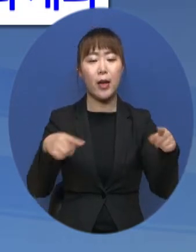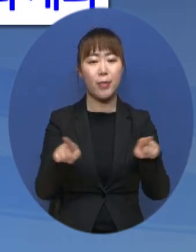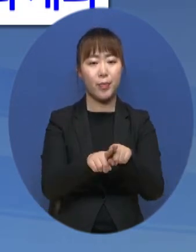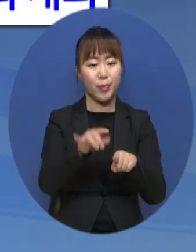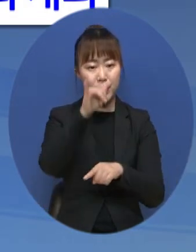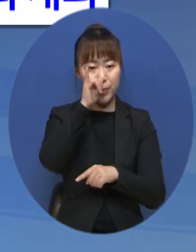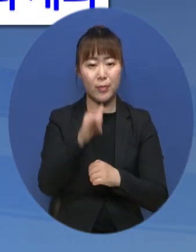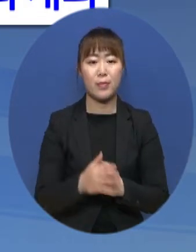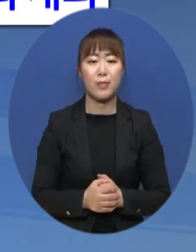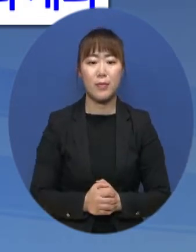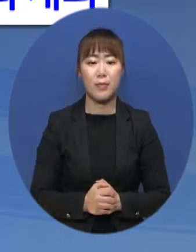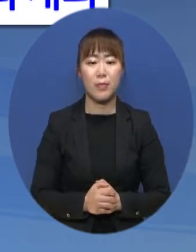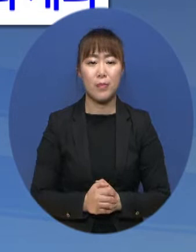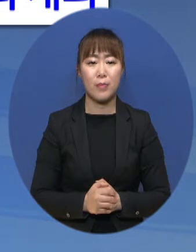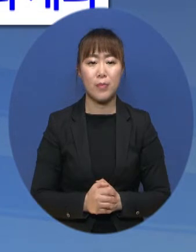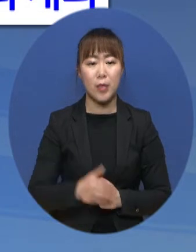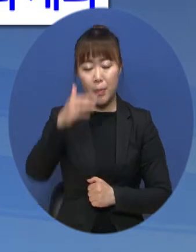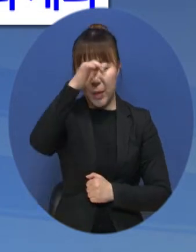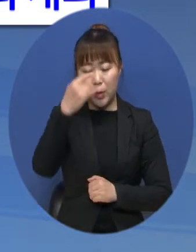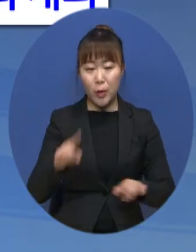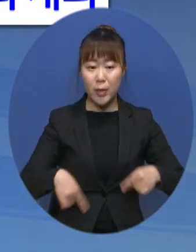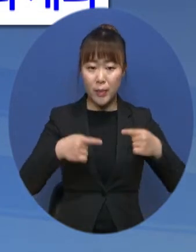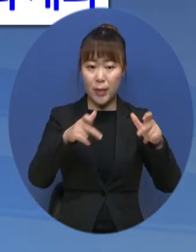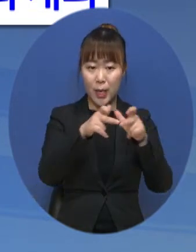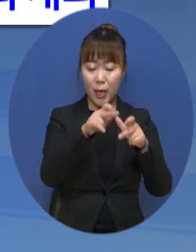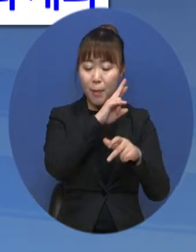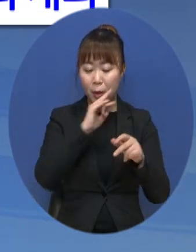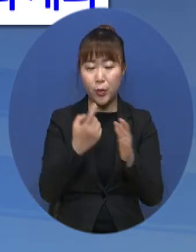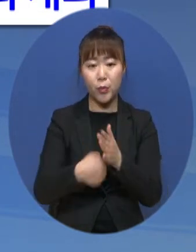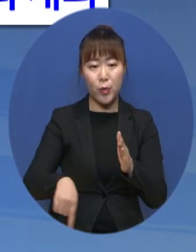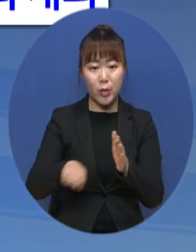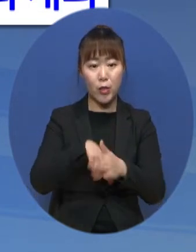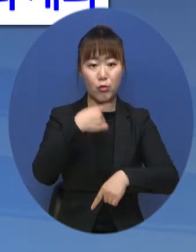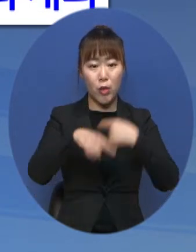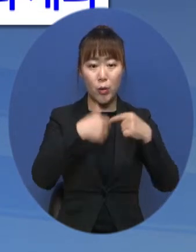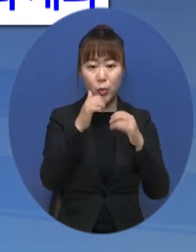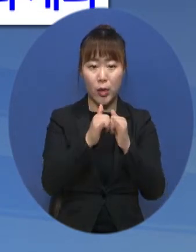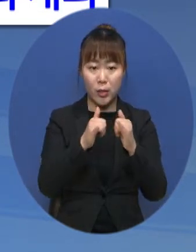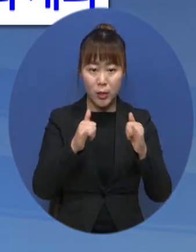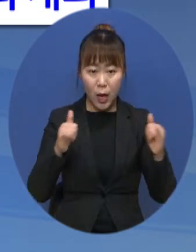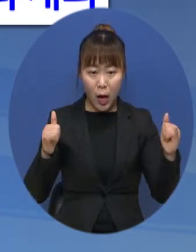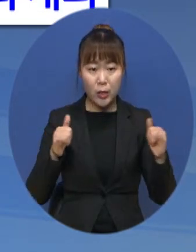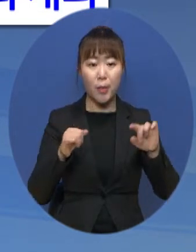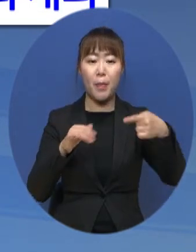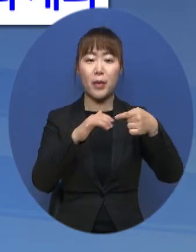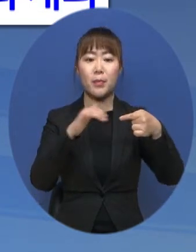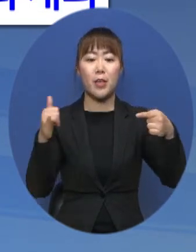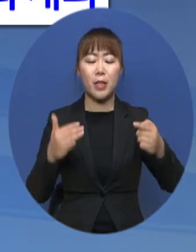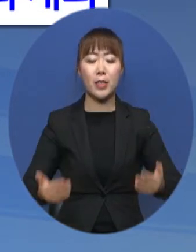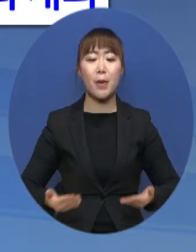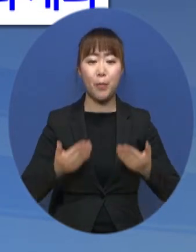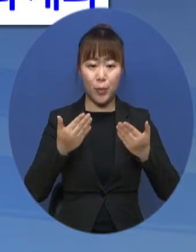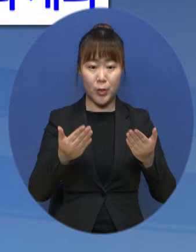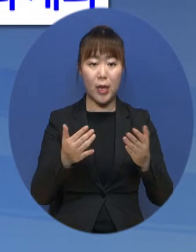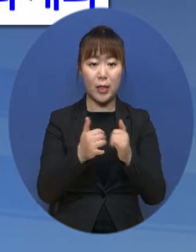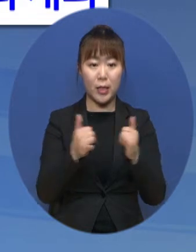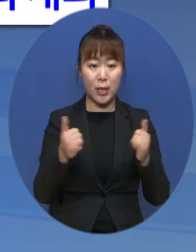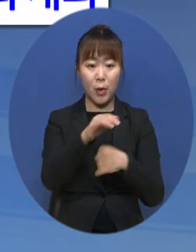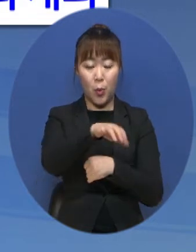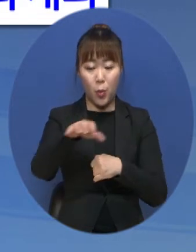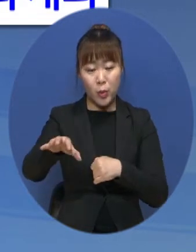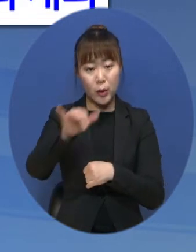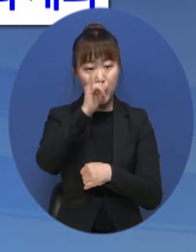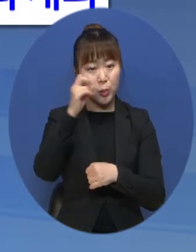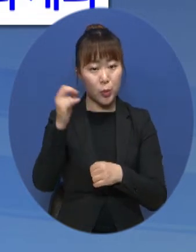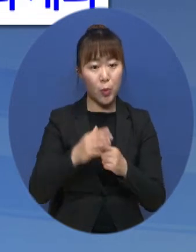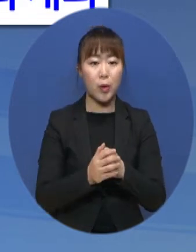진행합니다. 박람회에 참여하는 장애인 편의를 위해 수화 통역사를 포함한 100여 명의 자원봉사자를 행사장에